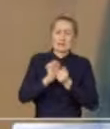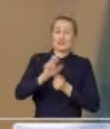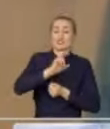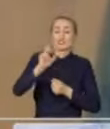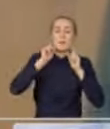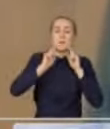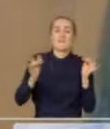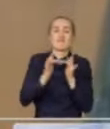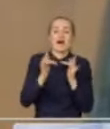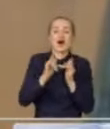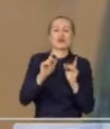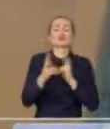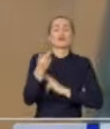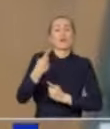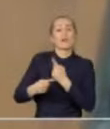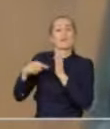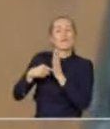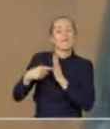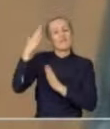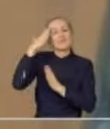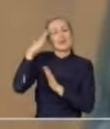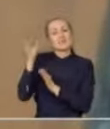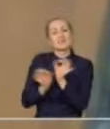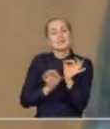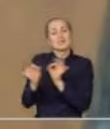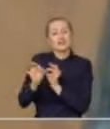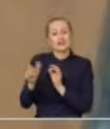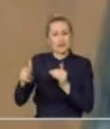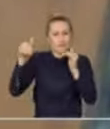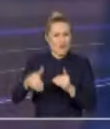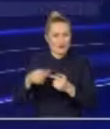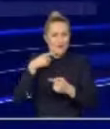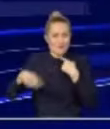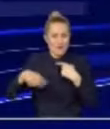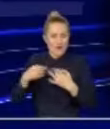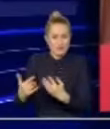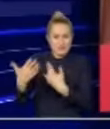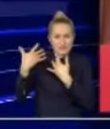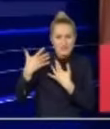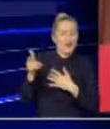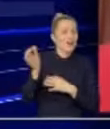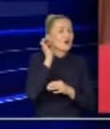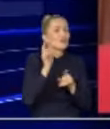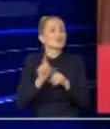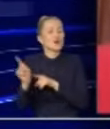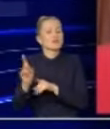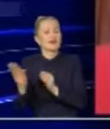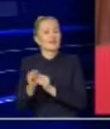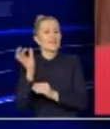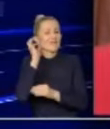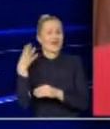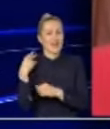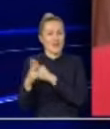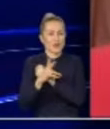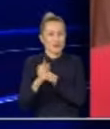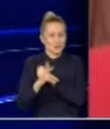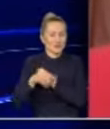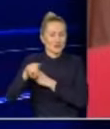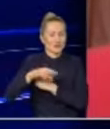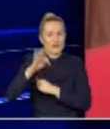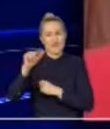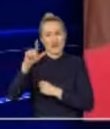źródłem wiedzy historycznej może być plotka. Siostrzenica Malinowskiego, 80-letnia Filomena Leszczyńska,